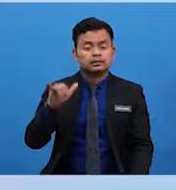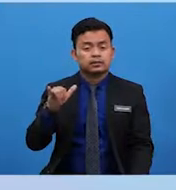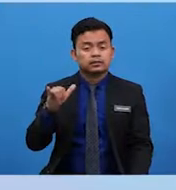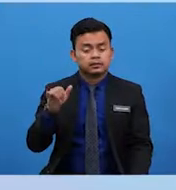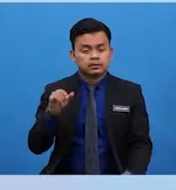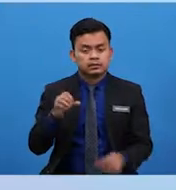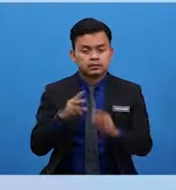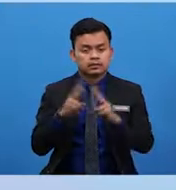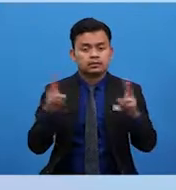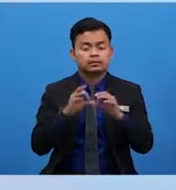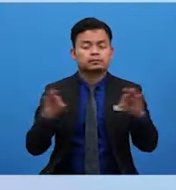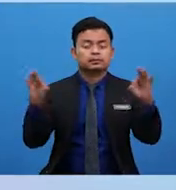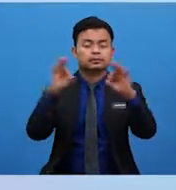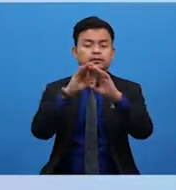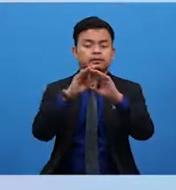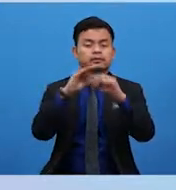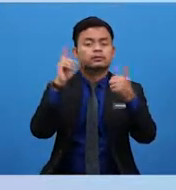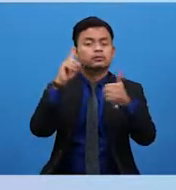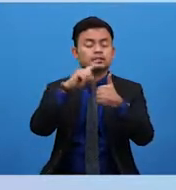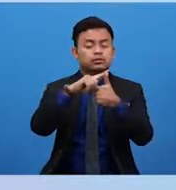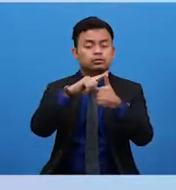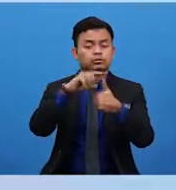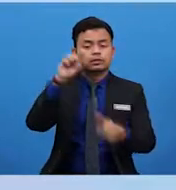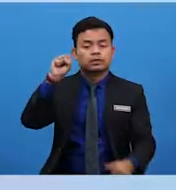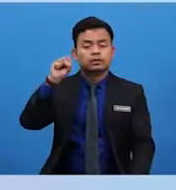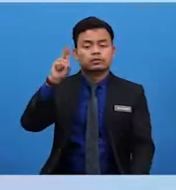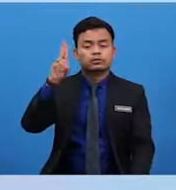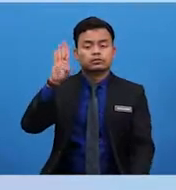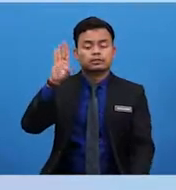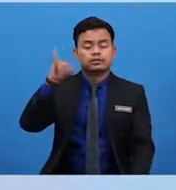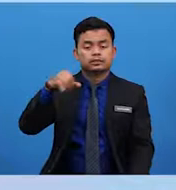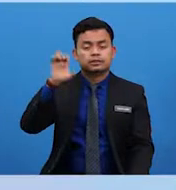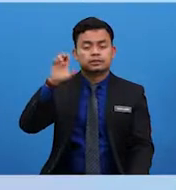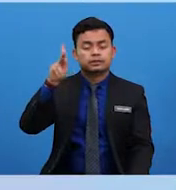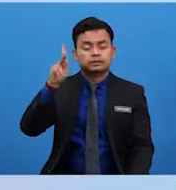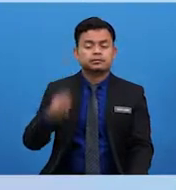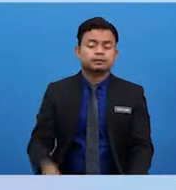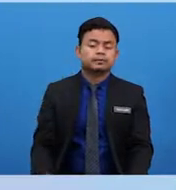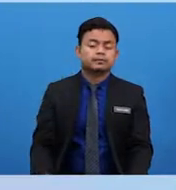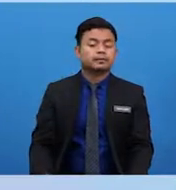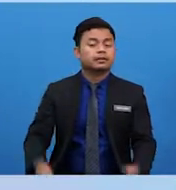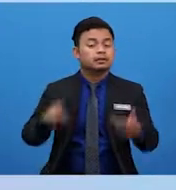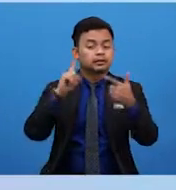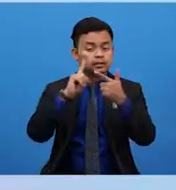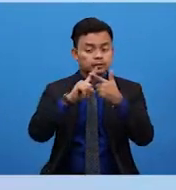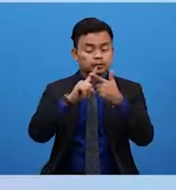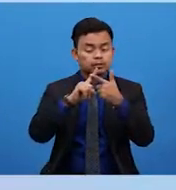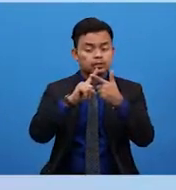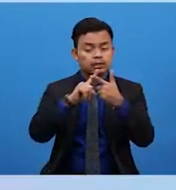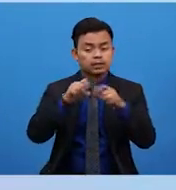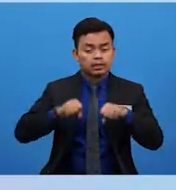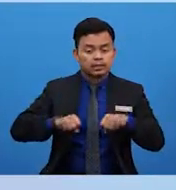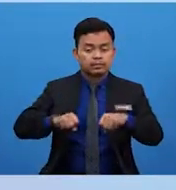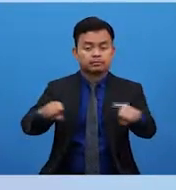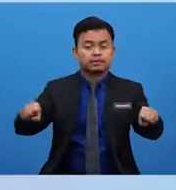ide utama itu sendiri yang kedua aspek formal Ayo kita selalu sebut yaitu merangkumi bentuk unsur seni